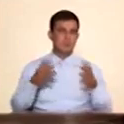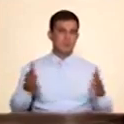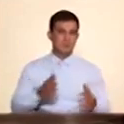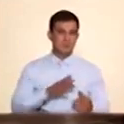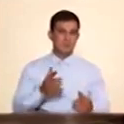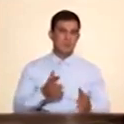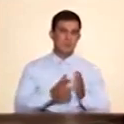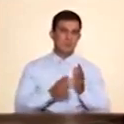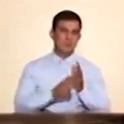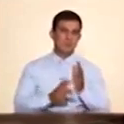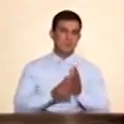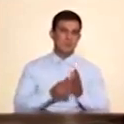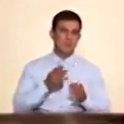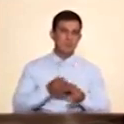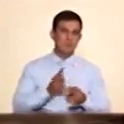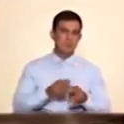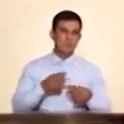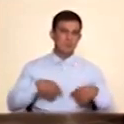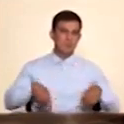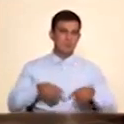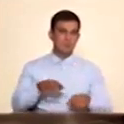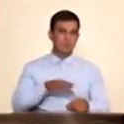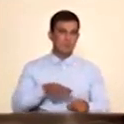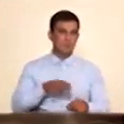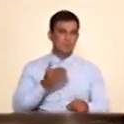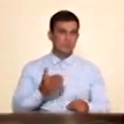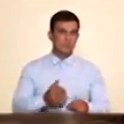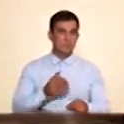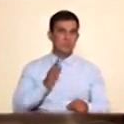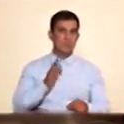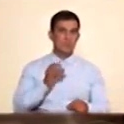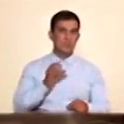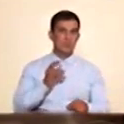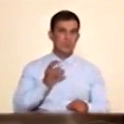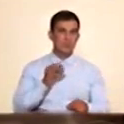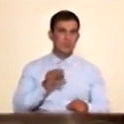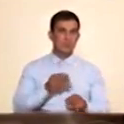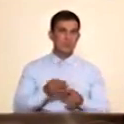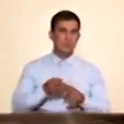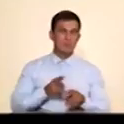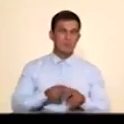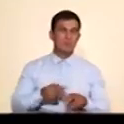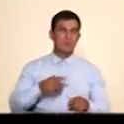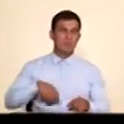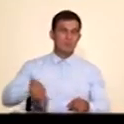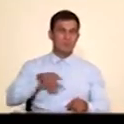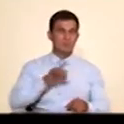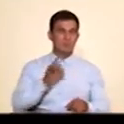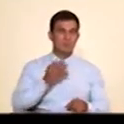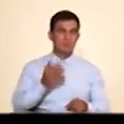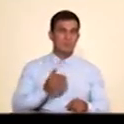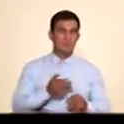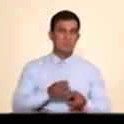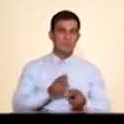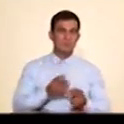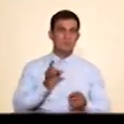778 yılda Pireney yarim oroli hududlariga, ya'ni Vestgotlar egallab olgan hududlarga